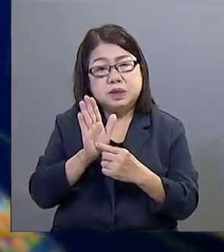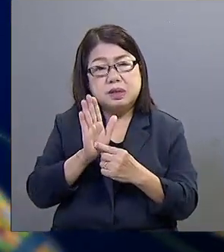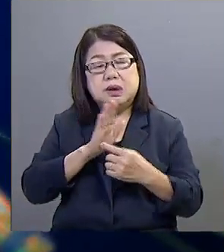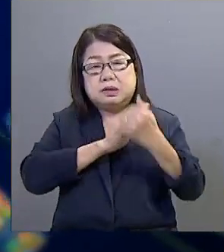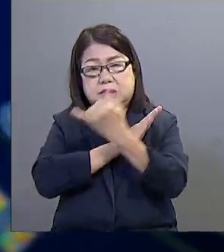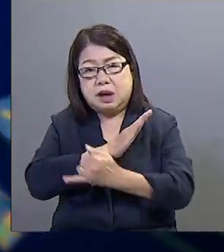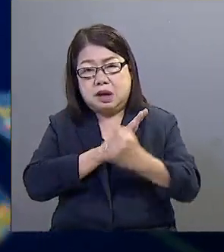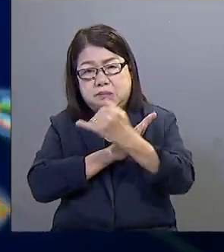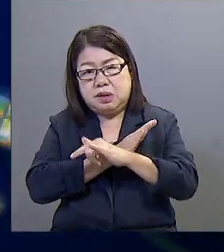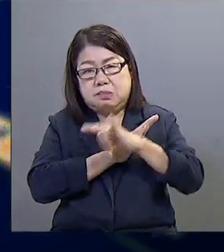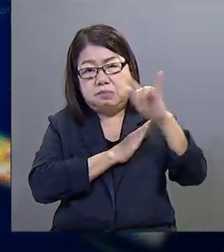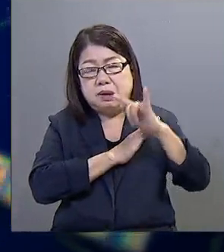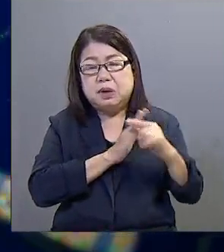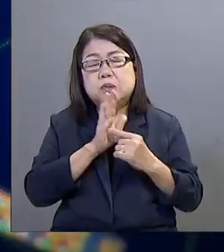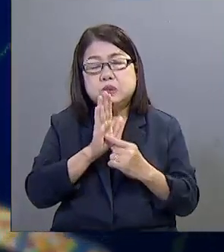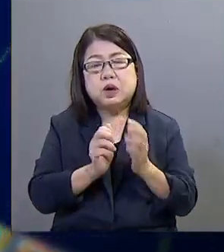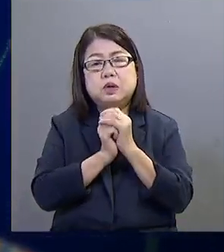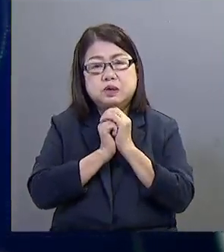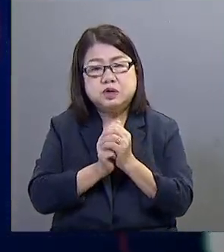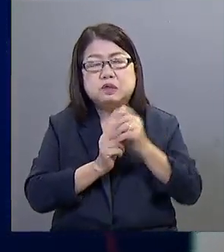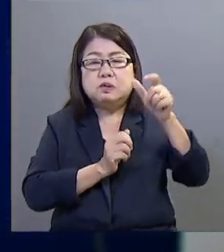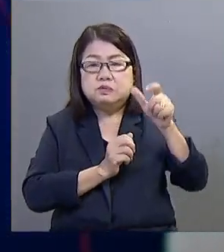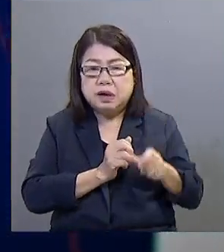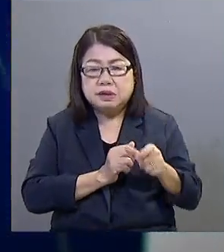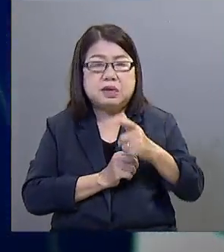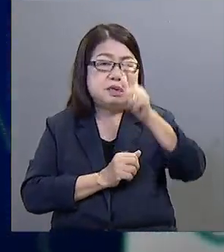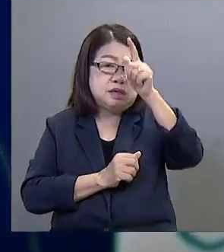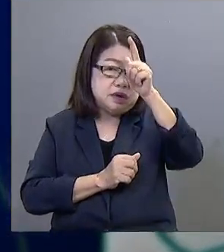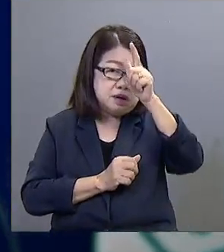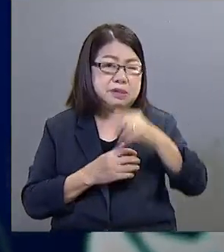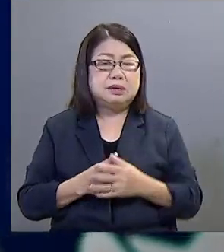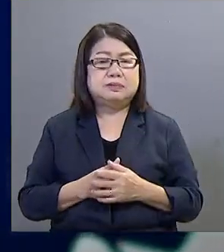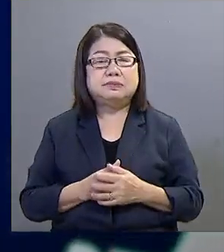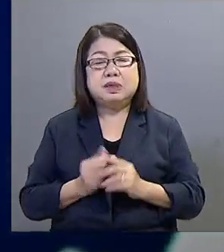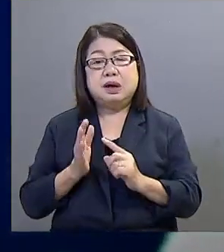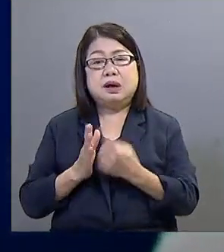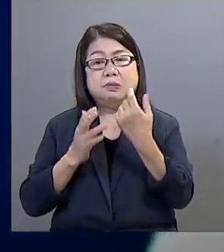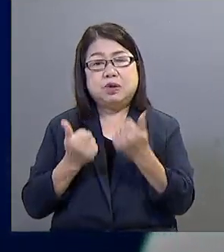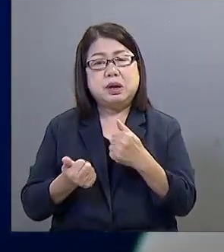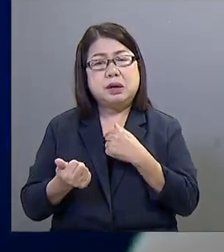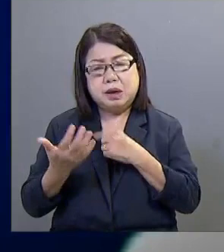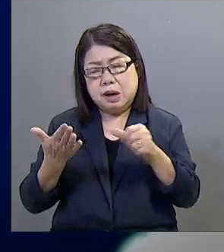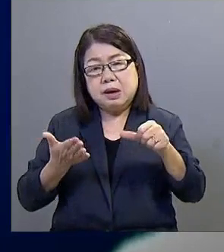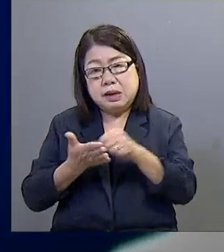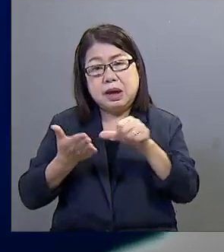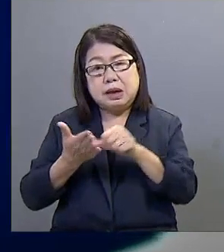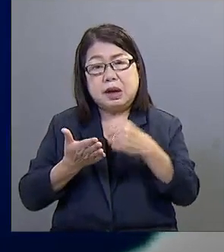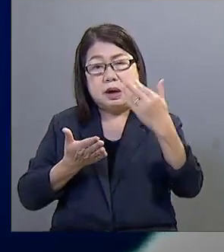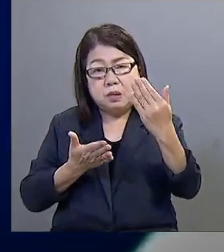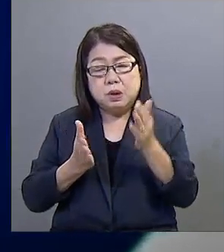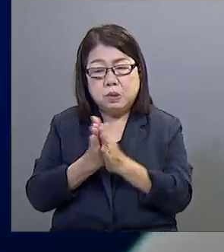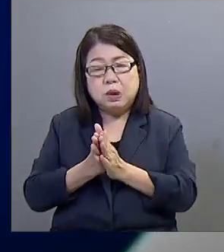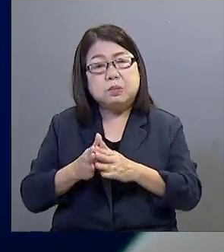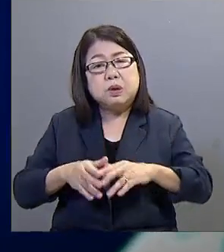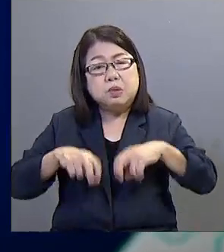ในต่างประเทศค่ะอย่างเช่นจีนฝรั่งเศสรวมไปถึงเยอรมนีนะคะเบื้องต้นปรับปรุงรายละเอียดและการวิเคราะห์ของโครงการ